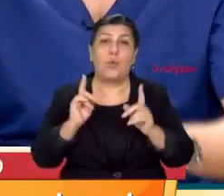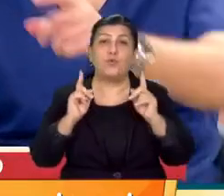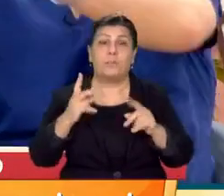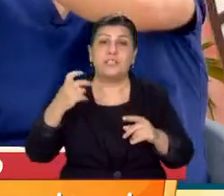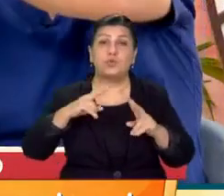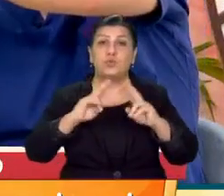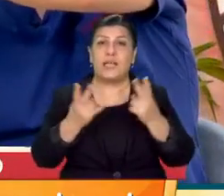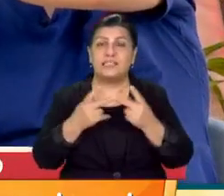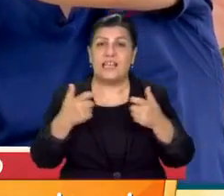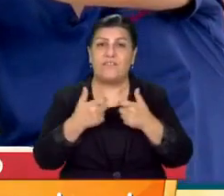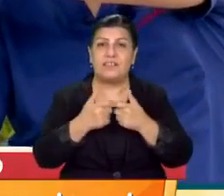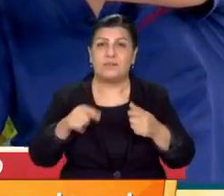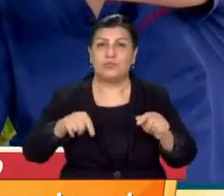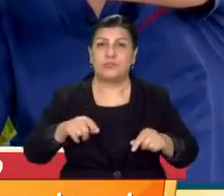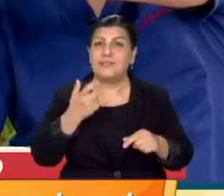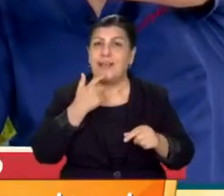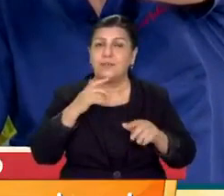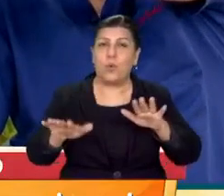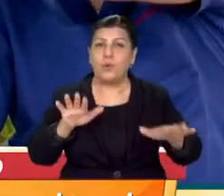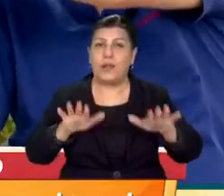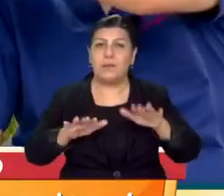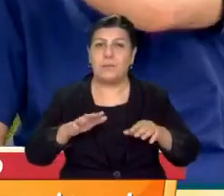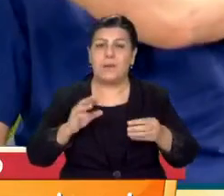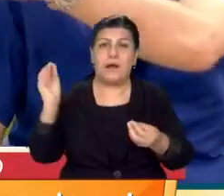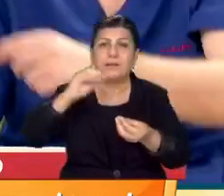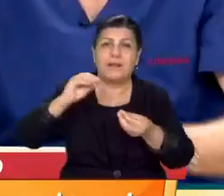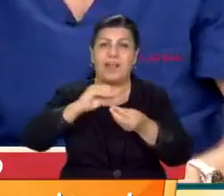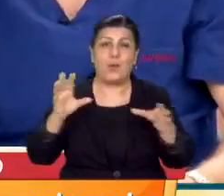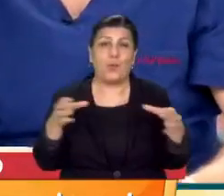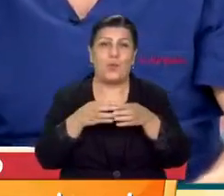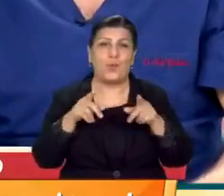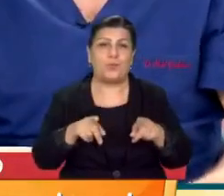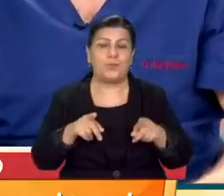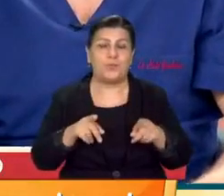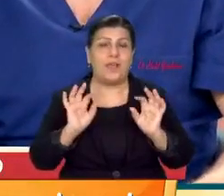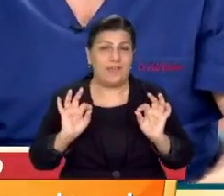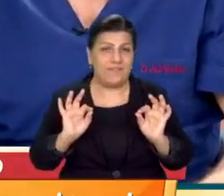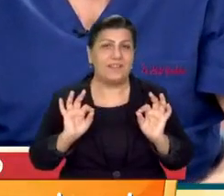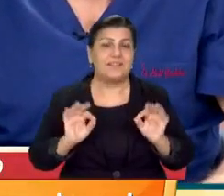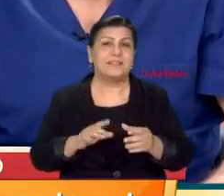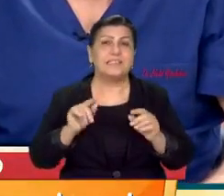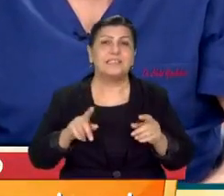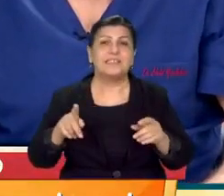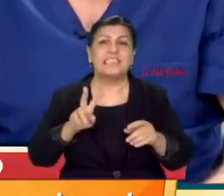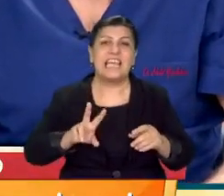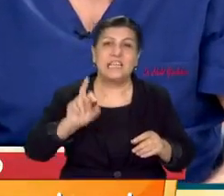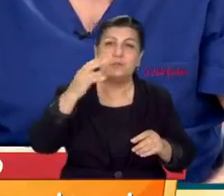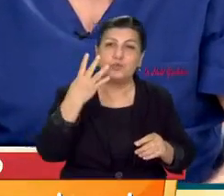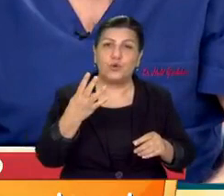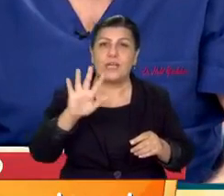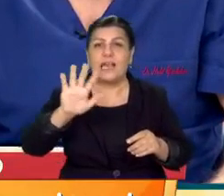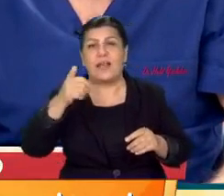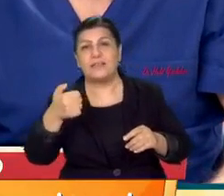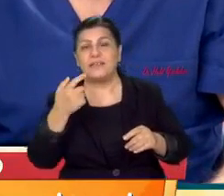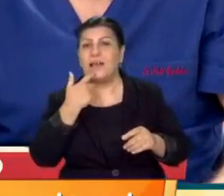bugün belki de dünya yaş ortalamasını arttıran Grup Aynen öyle Şimdi bunlar 74